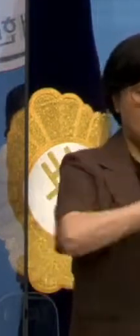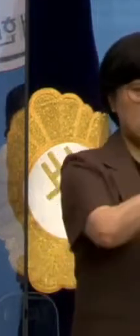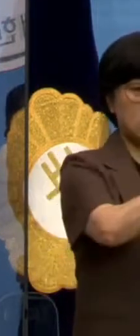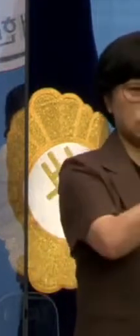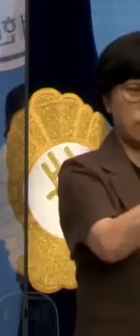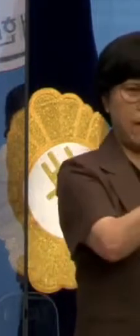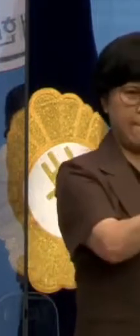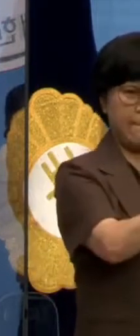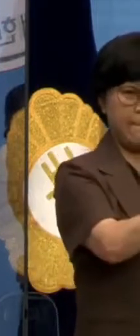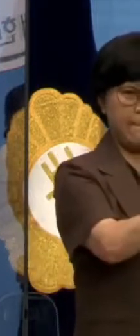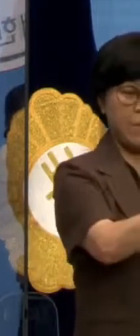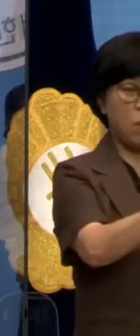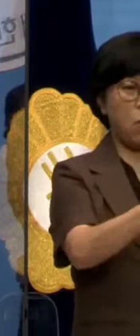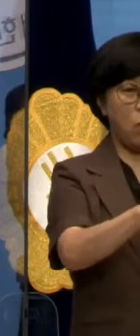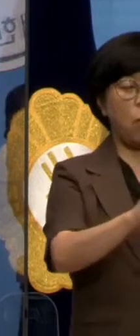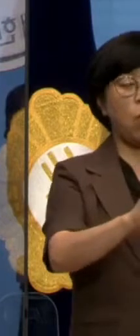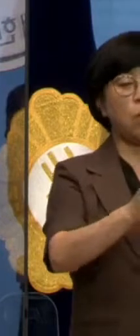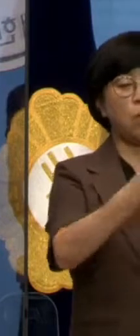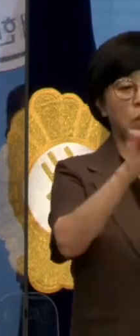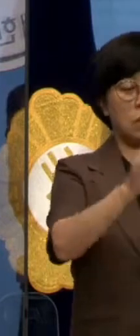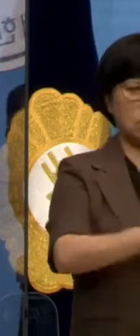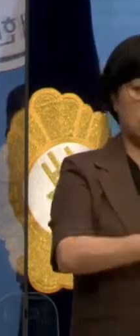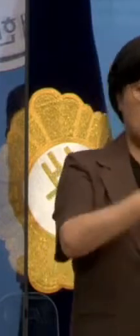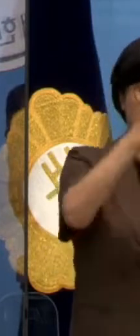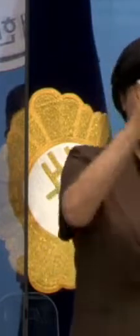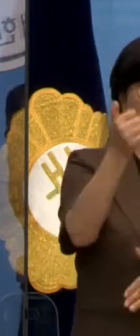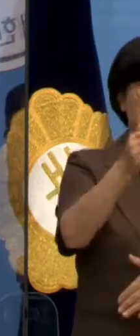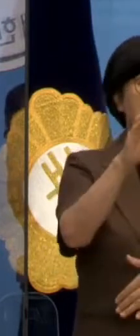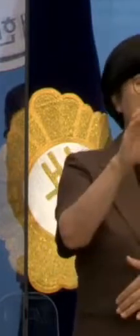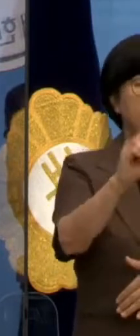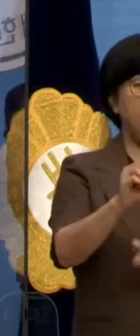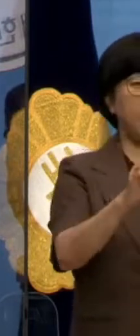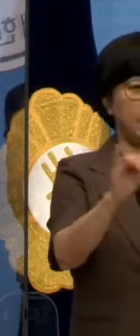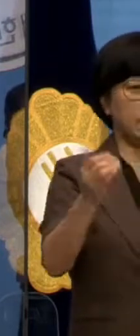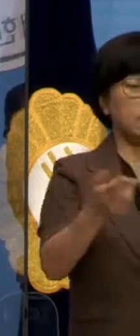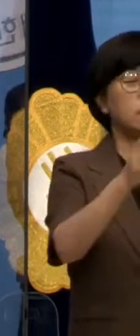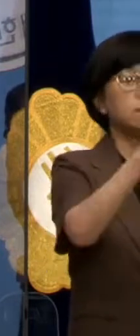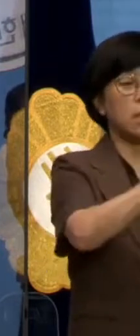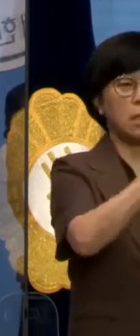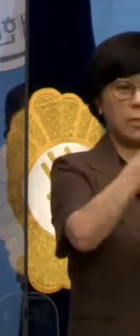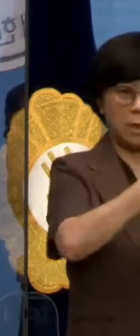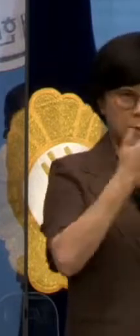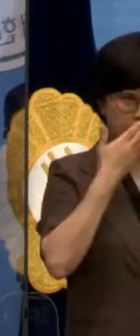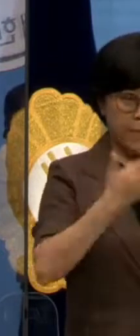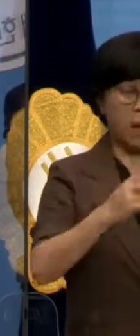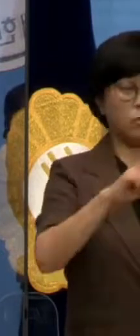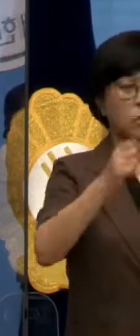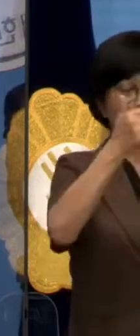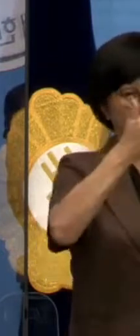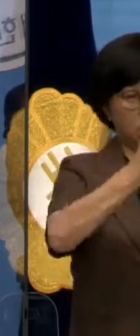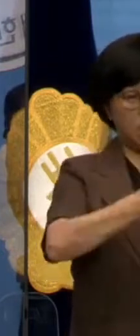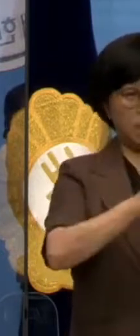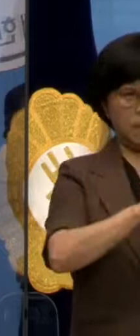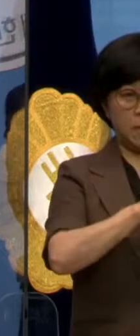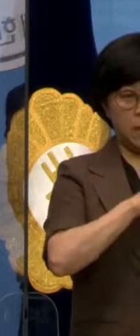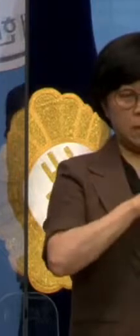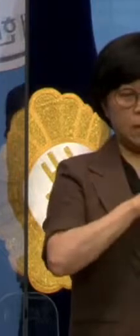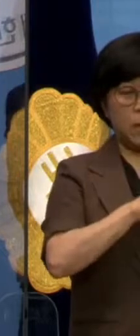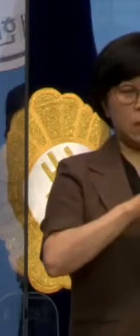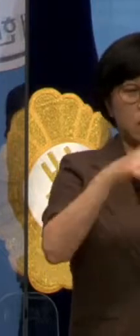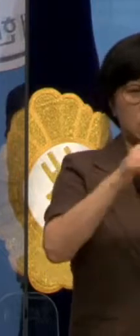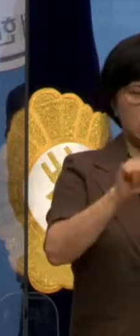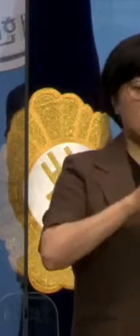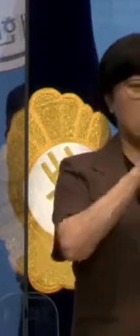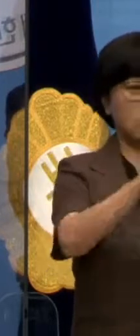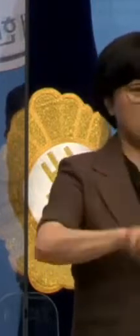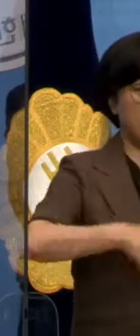명, 5대 도시 전체로 50만 명의 일자리가 창출될 것으로 분석되고 있습니다. 4차